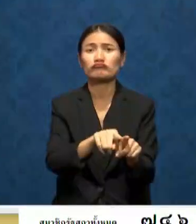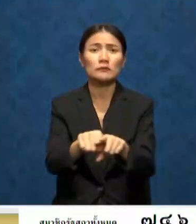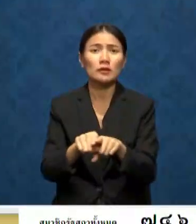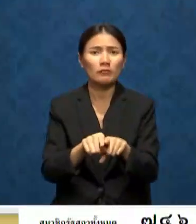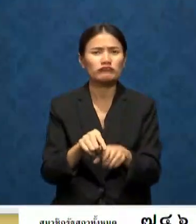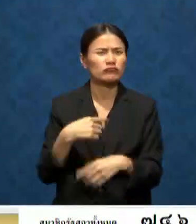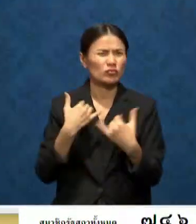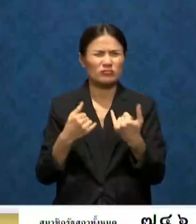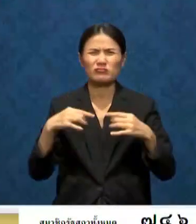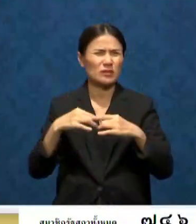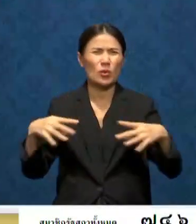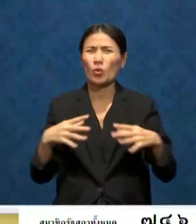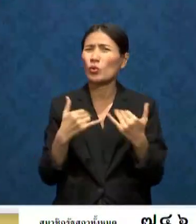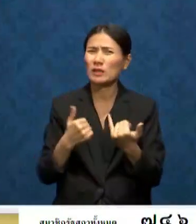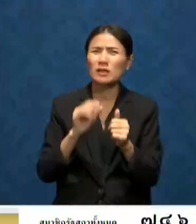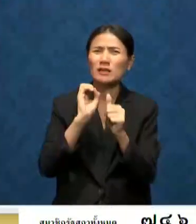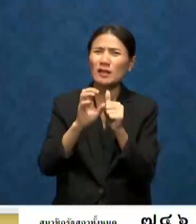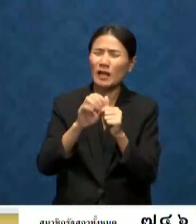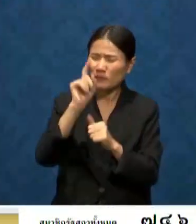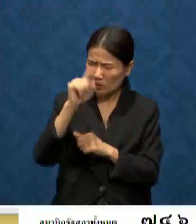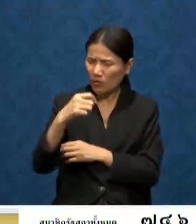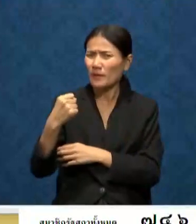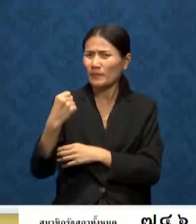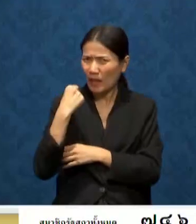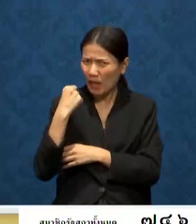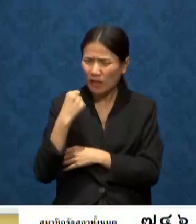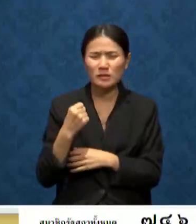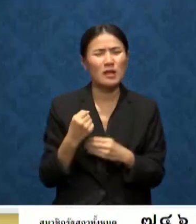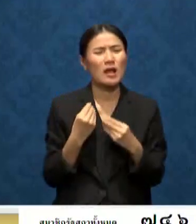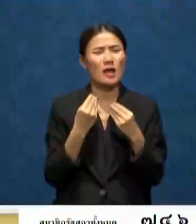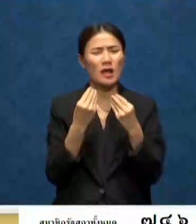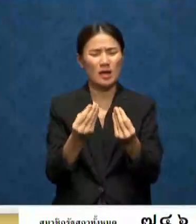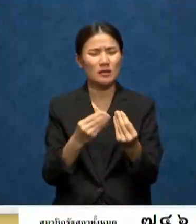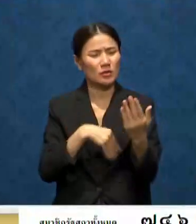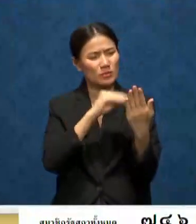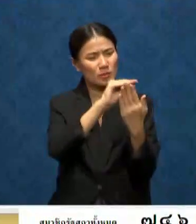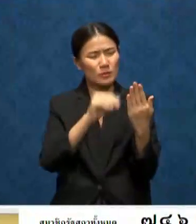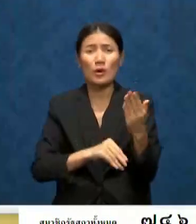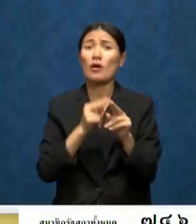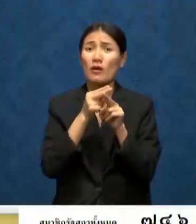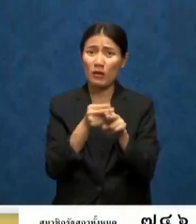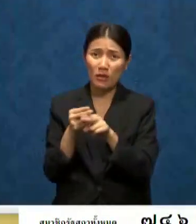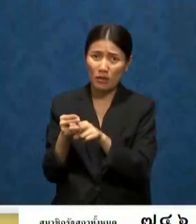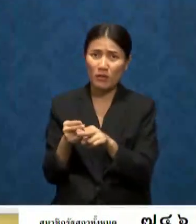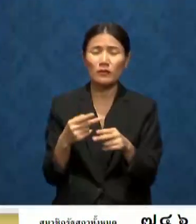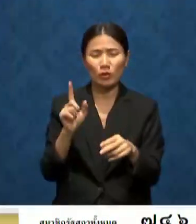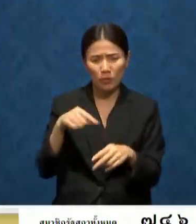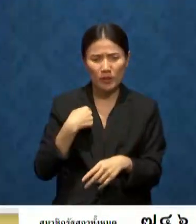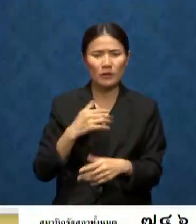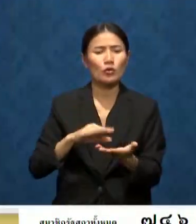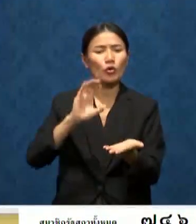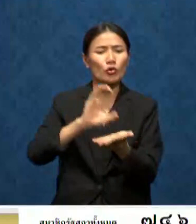ข้อเสนอจากหายแล่ง ว่าควรจะกระจายโดยการตั้งกองทุนลกการสุภาพระดับเขตให้เกิดขึ้น